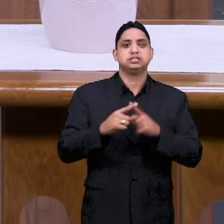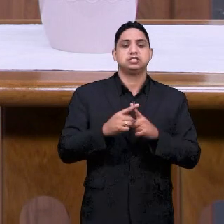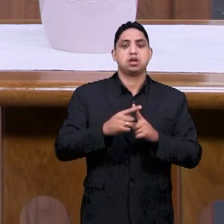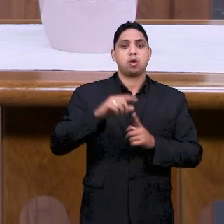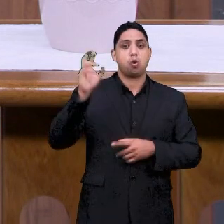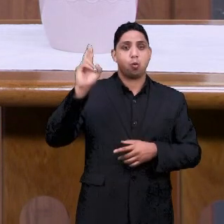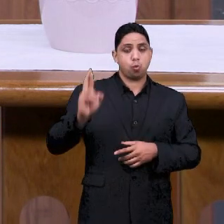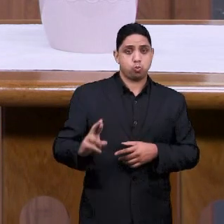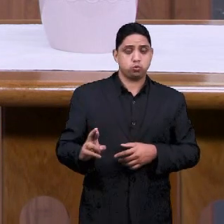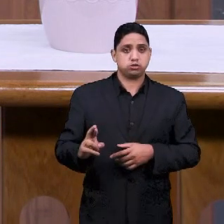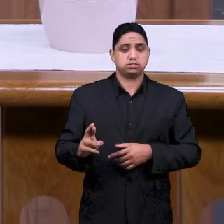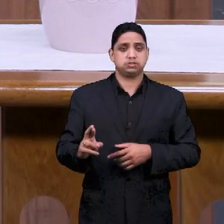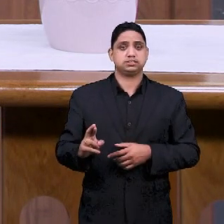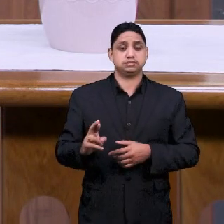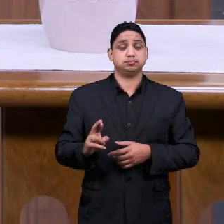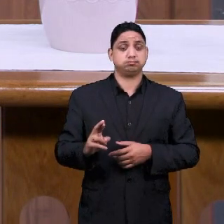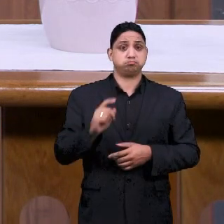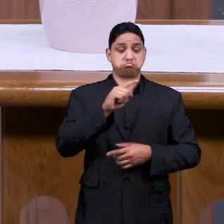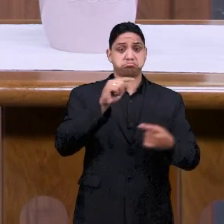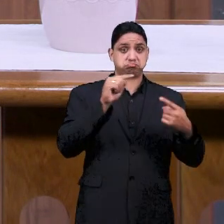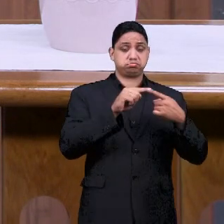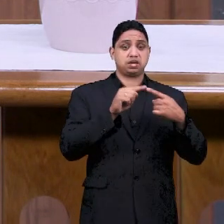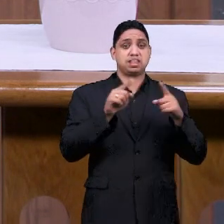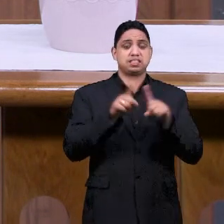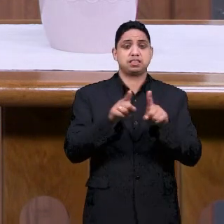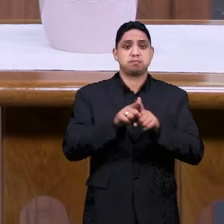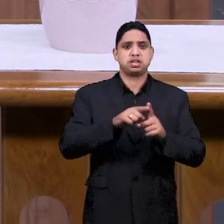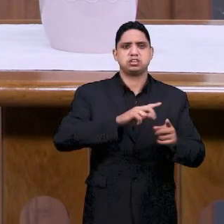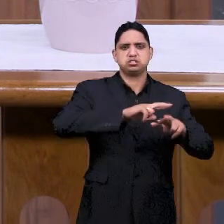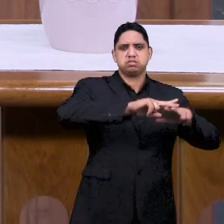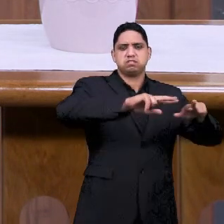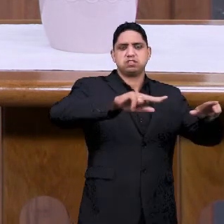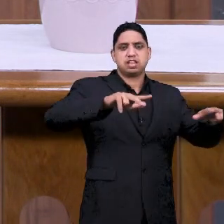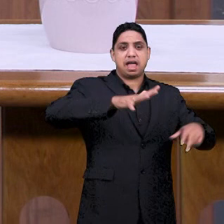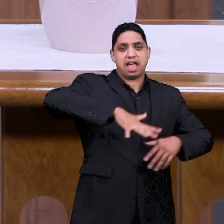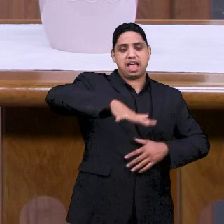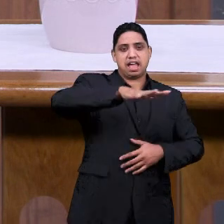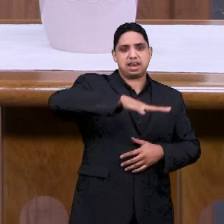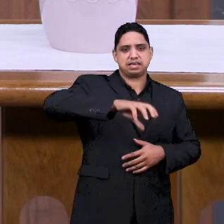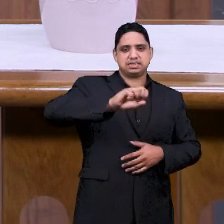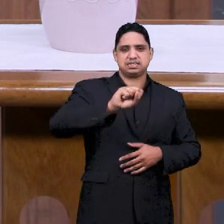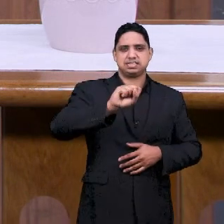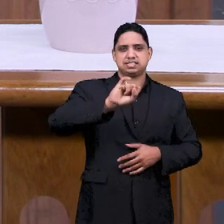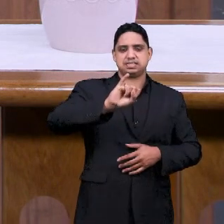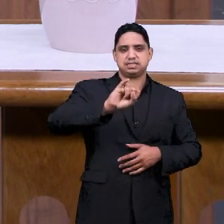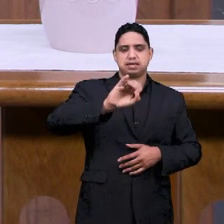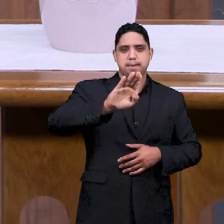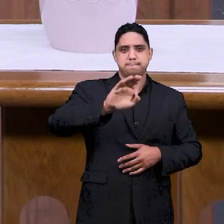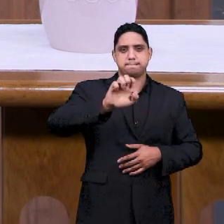de Russie, sont liés à nous en Russie, et aussi de plusieurs régions de Sibérie.